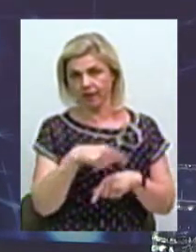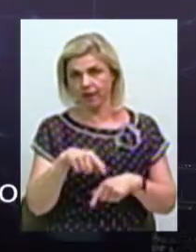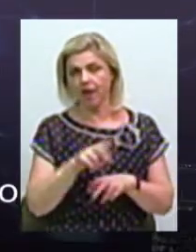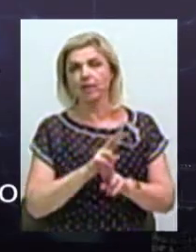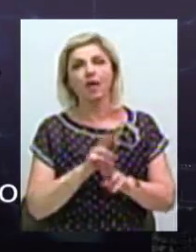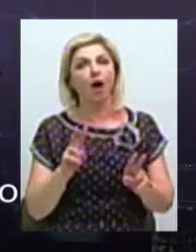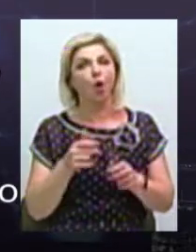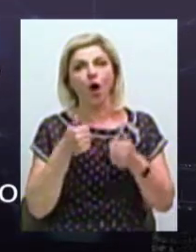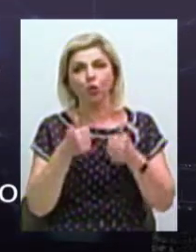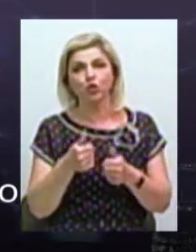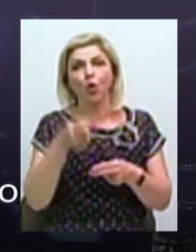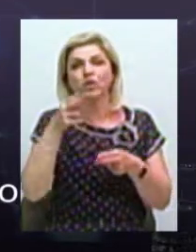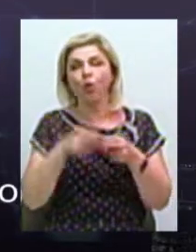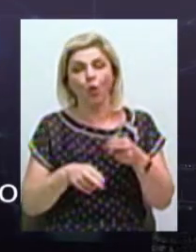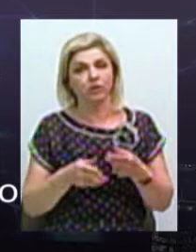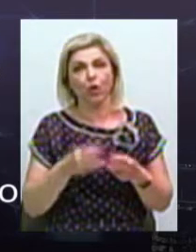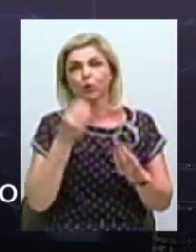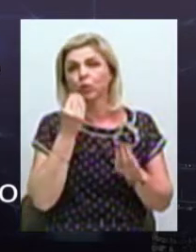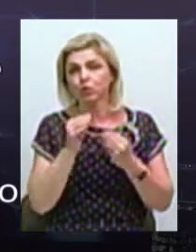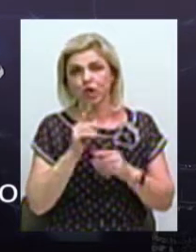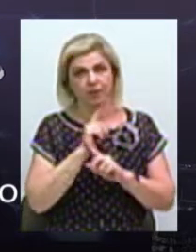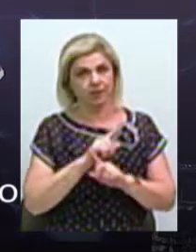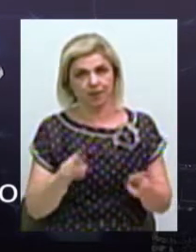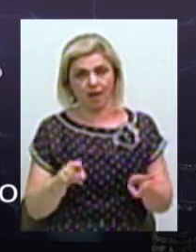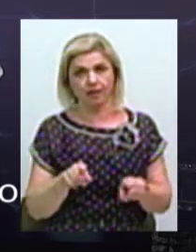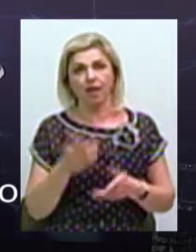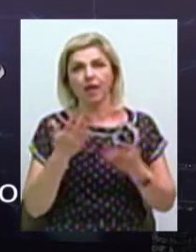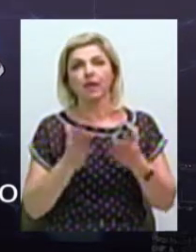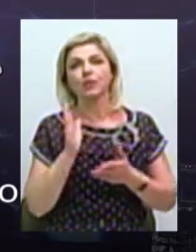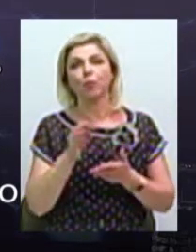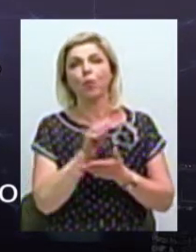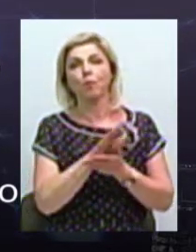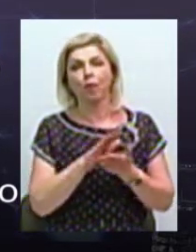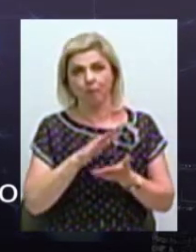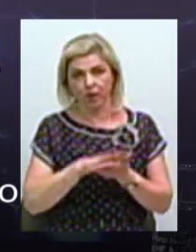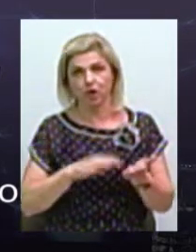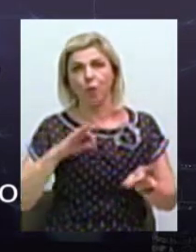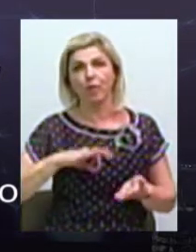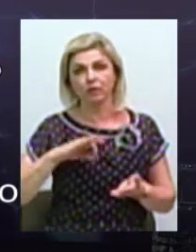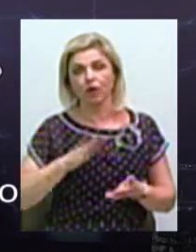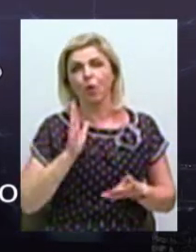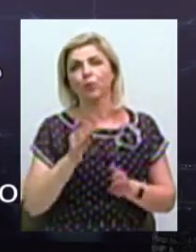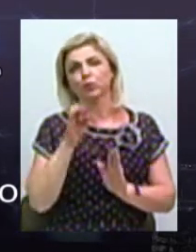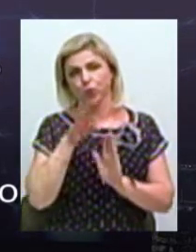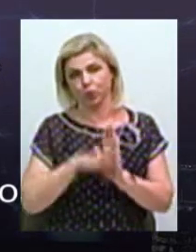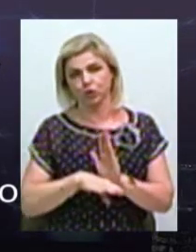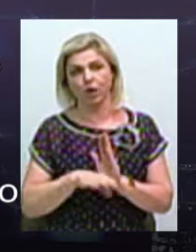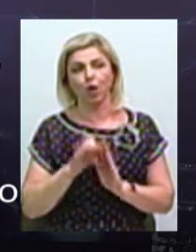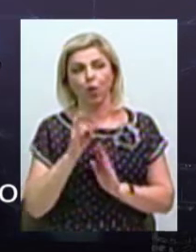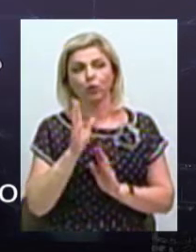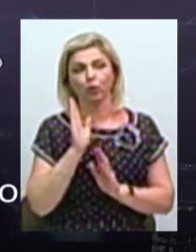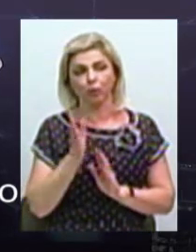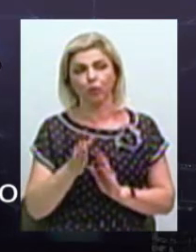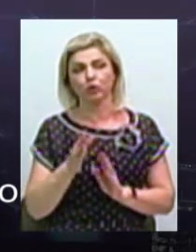хорошего исхода, то есть лучше не станет, если он будет продолжать употреблять, будет становиться только хуже, и он будет